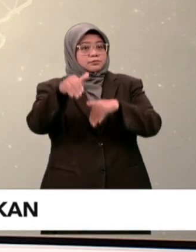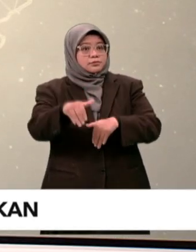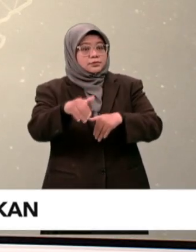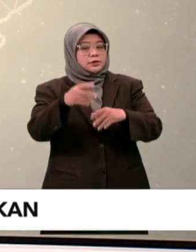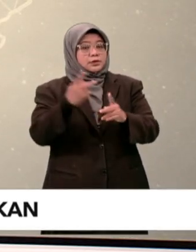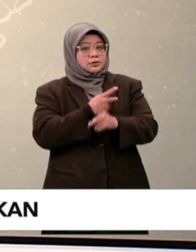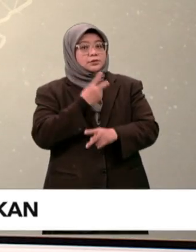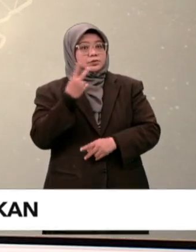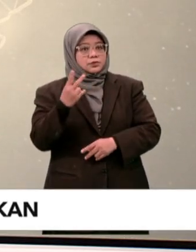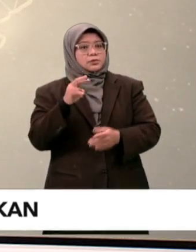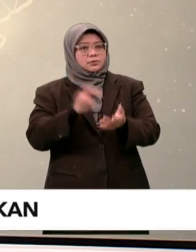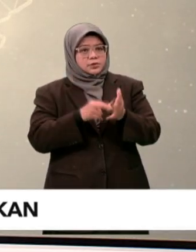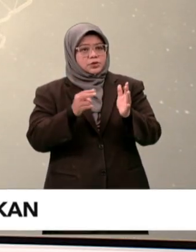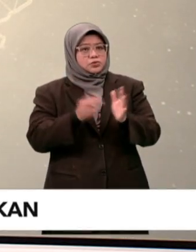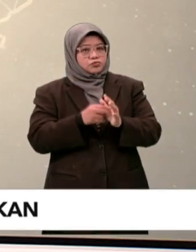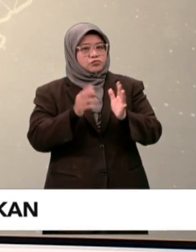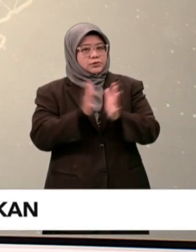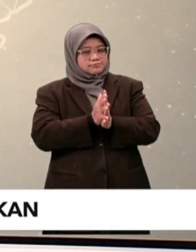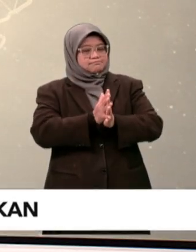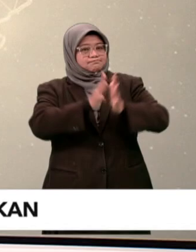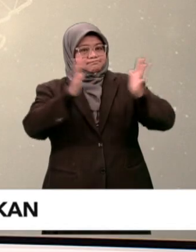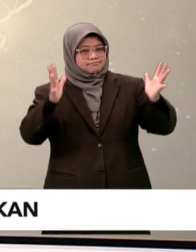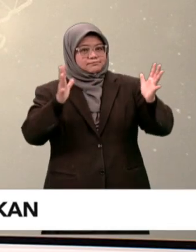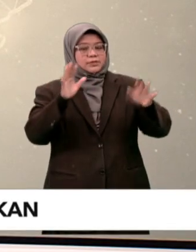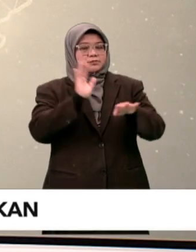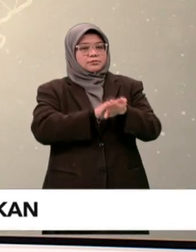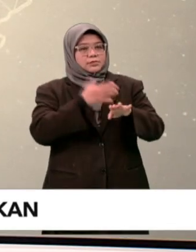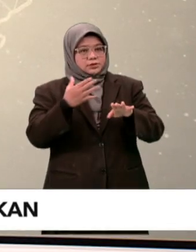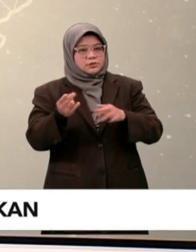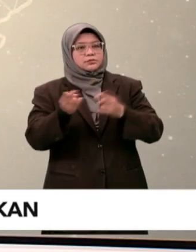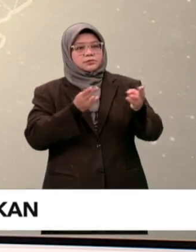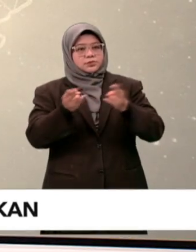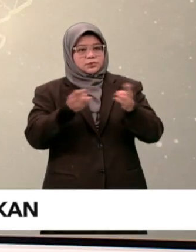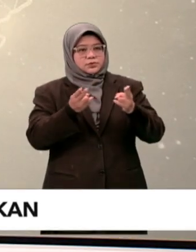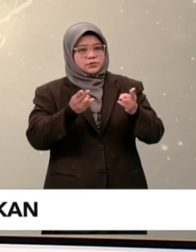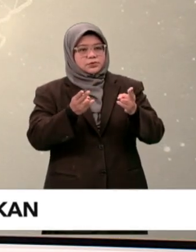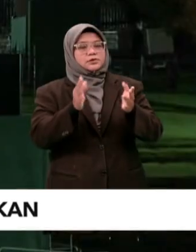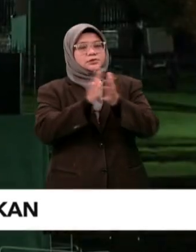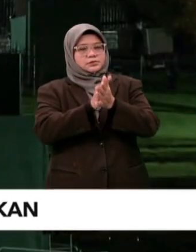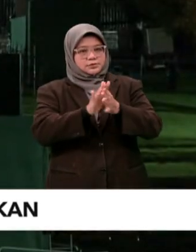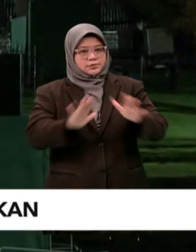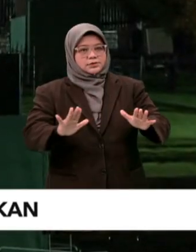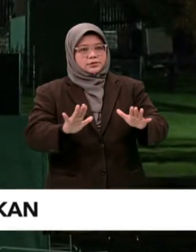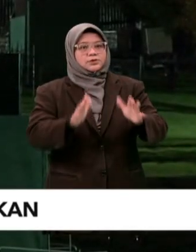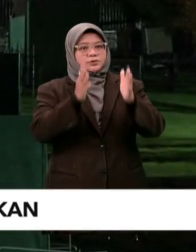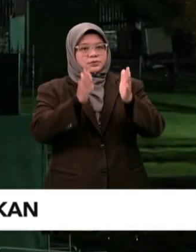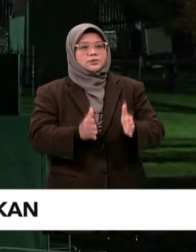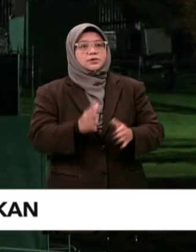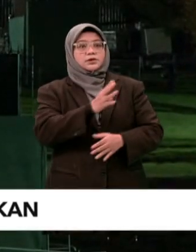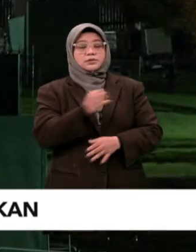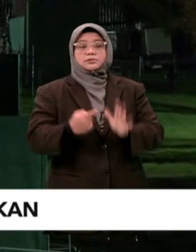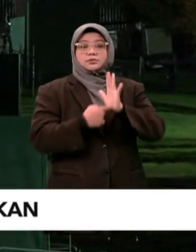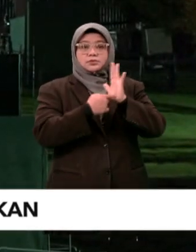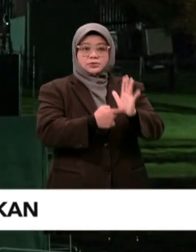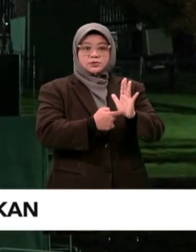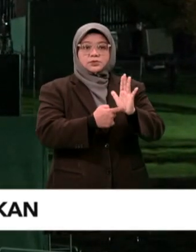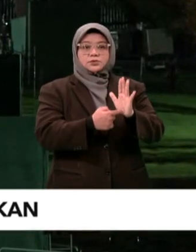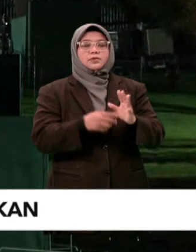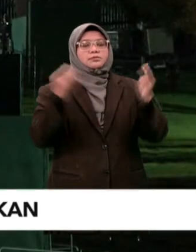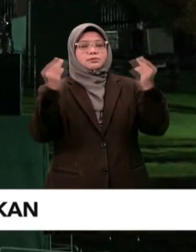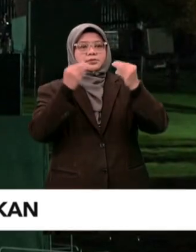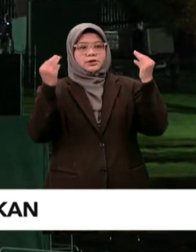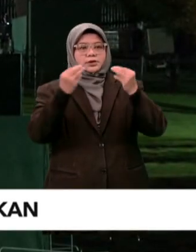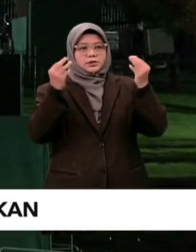menjadi acara terbesar yang pernah dikendalikan oleh anggota keselamatan itu mereka menggambarkan upacara tersebut